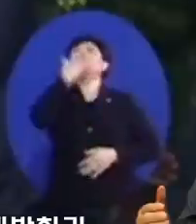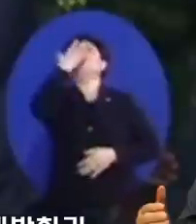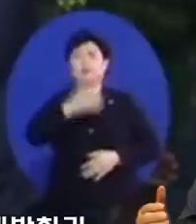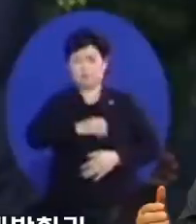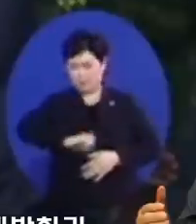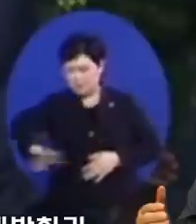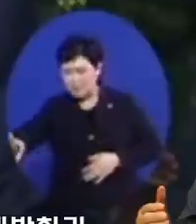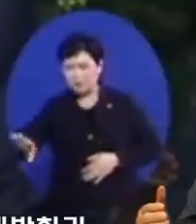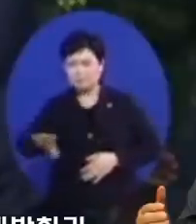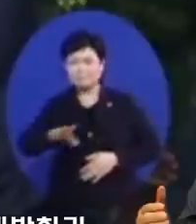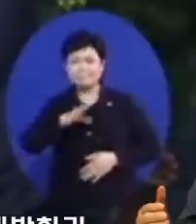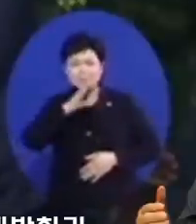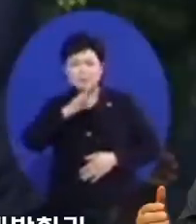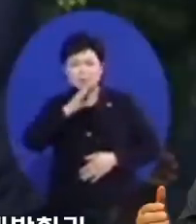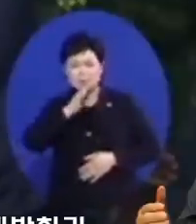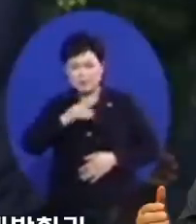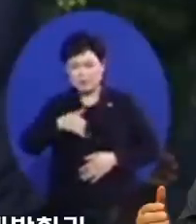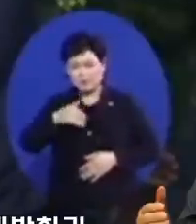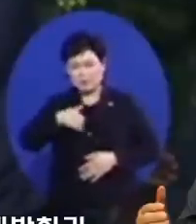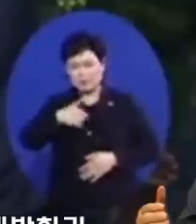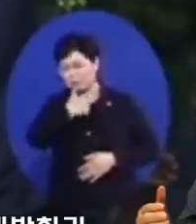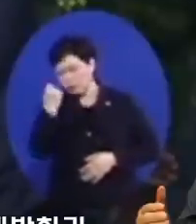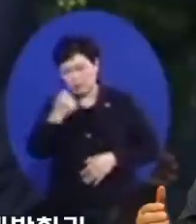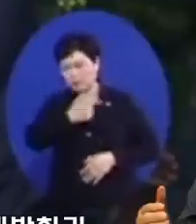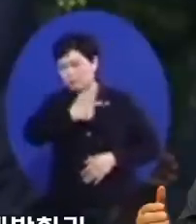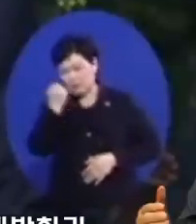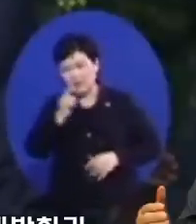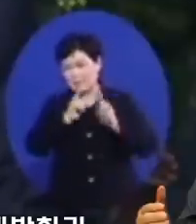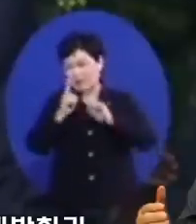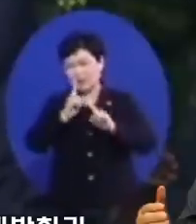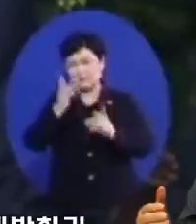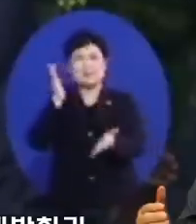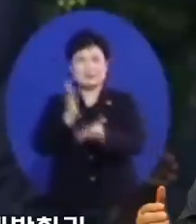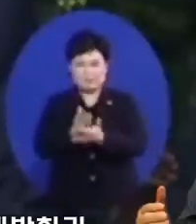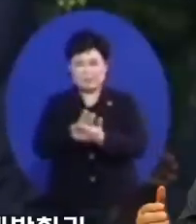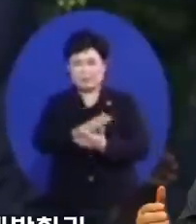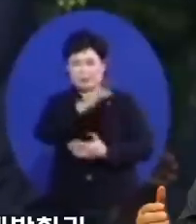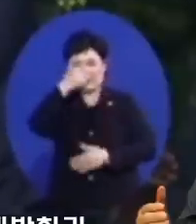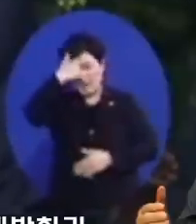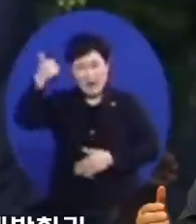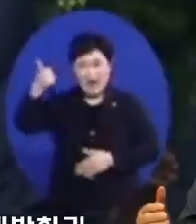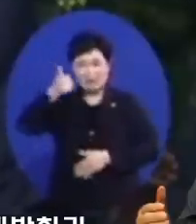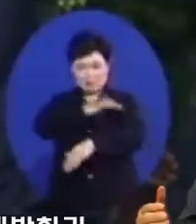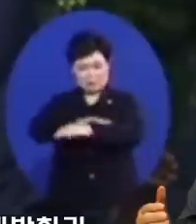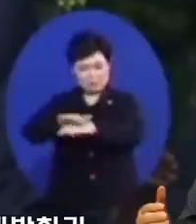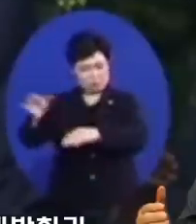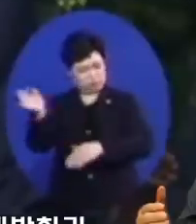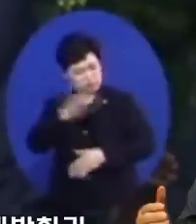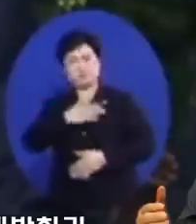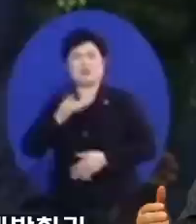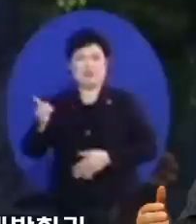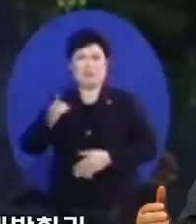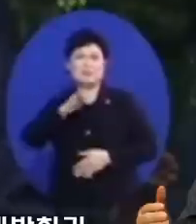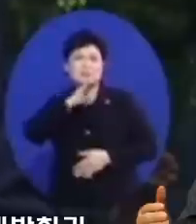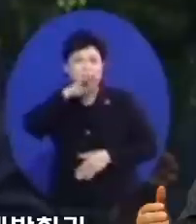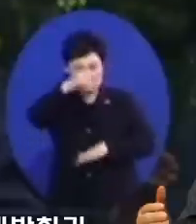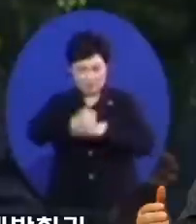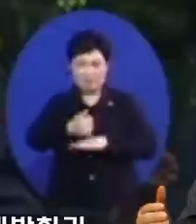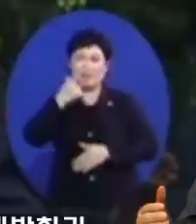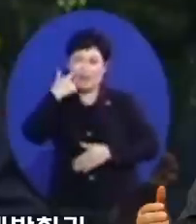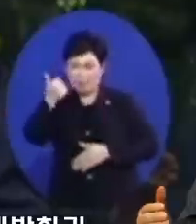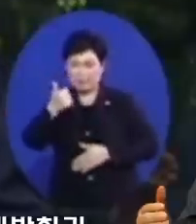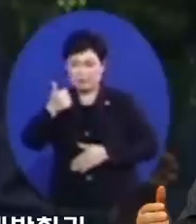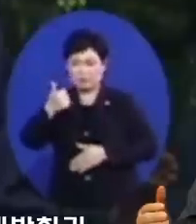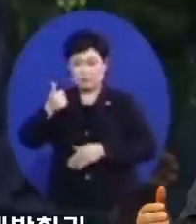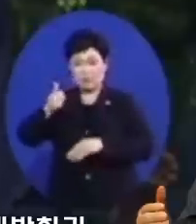버림받고 형편없는 사람이 아닙니다. 우리 할아버지가 굉장히 잘 살았어요. 그 결과로 아버지도